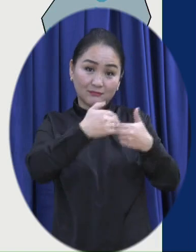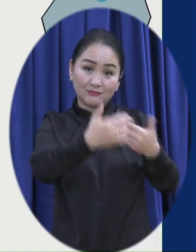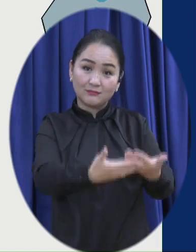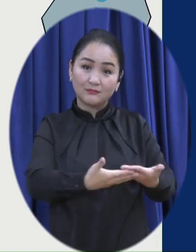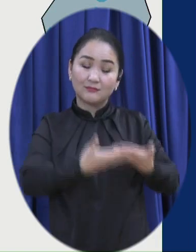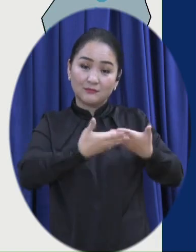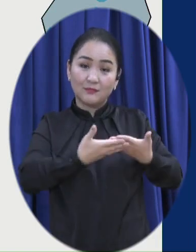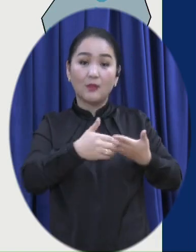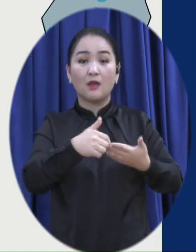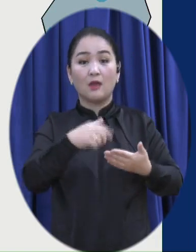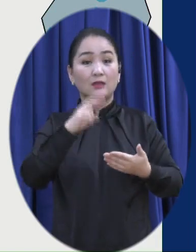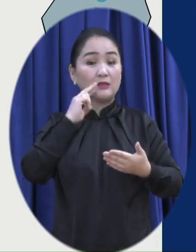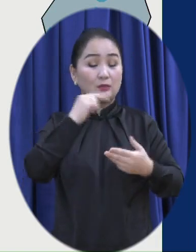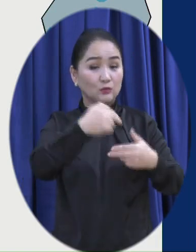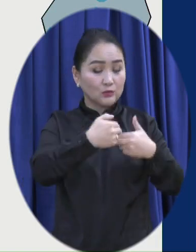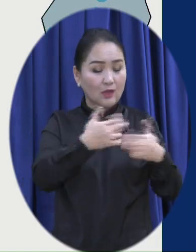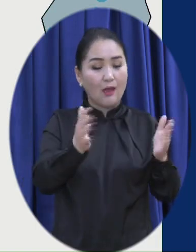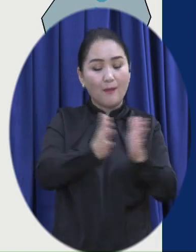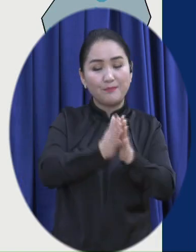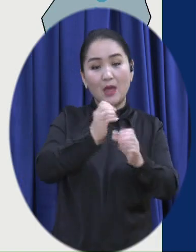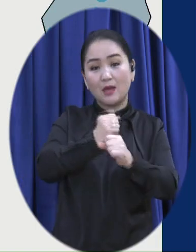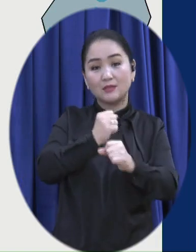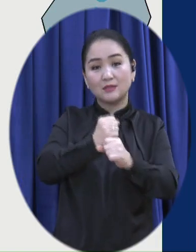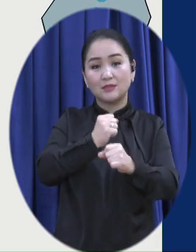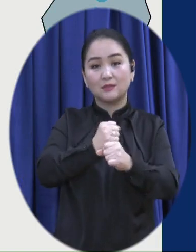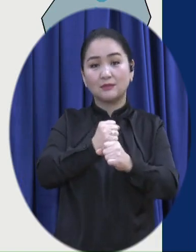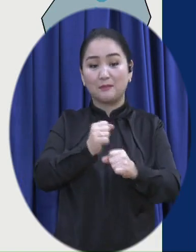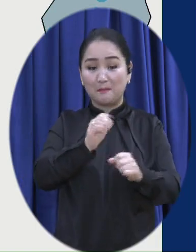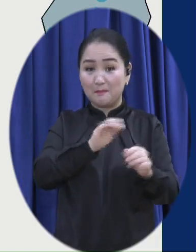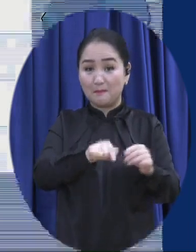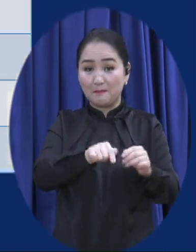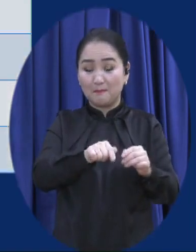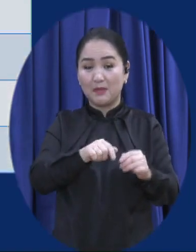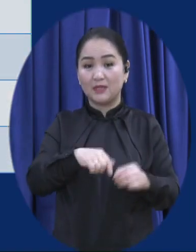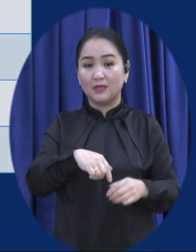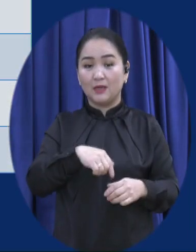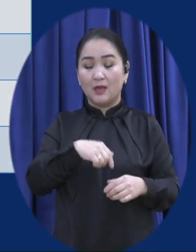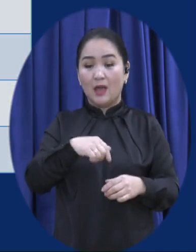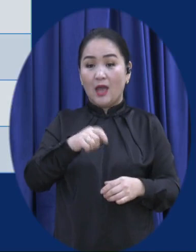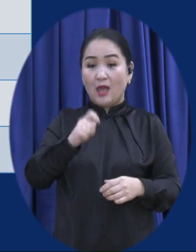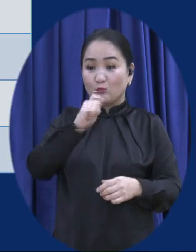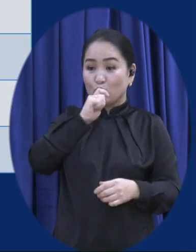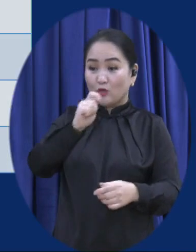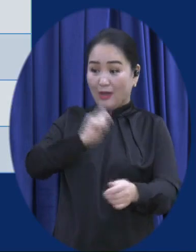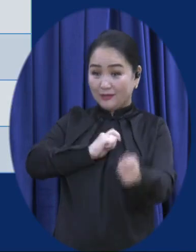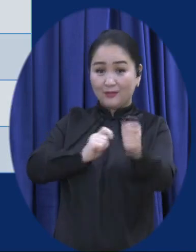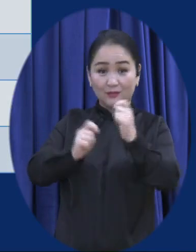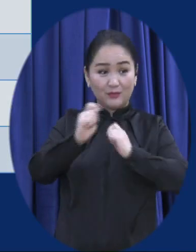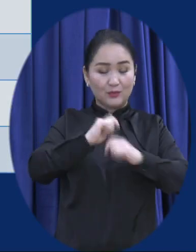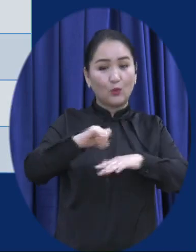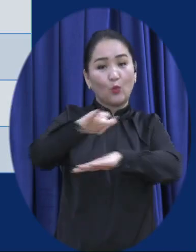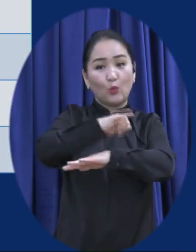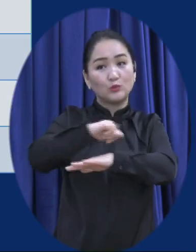туслалцаа үзүүлж хамтран ажиллаж байдаг одоо хандиулагч орнуудтаа бас талархал